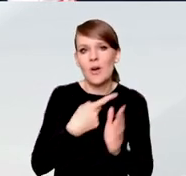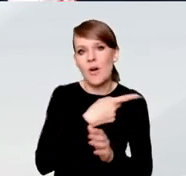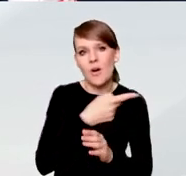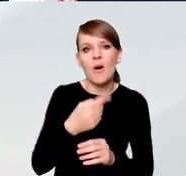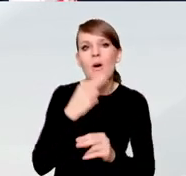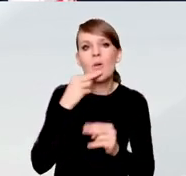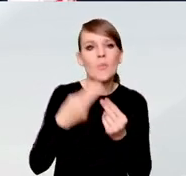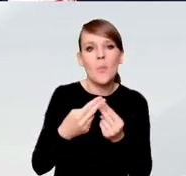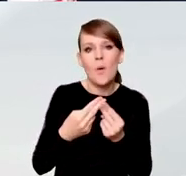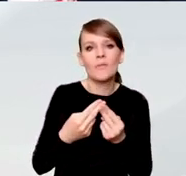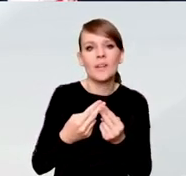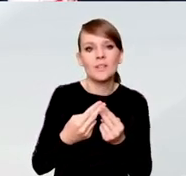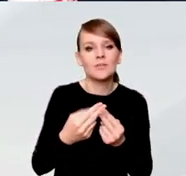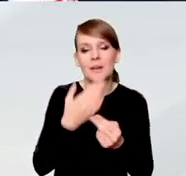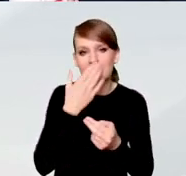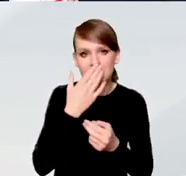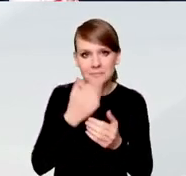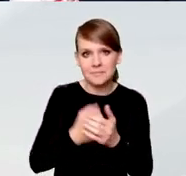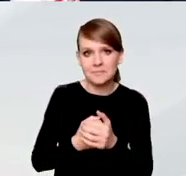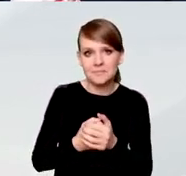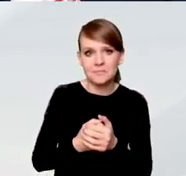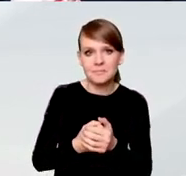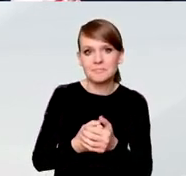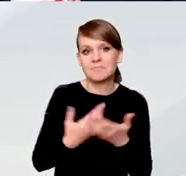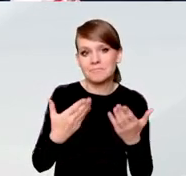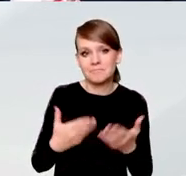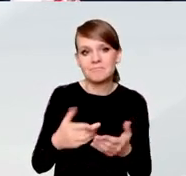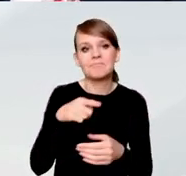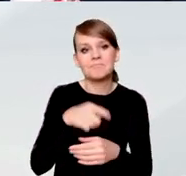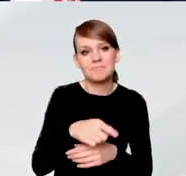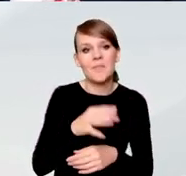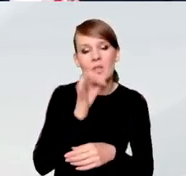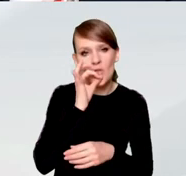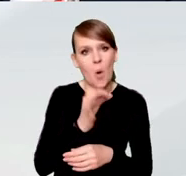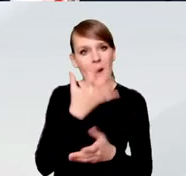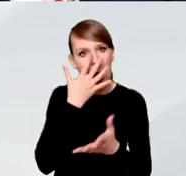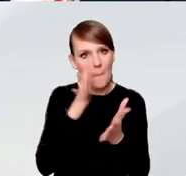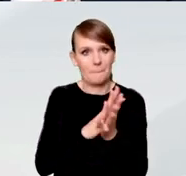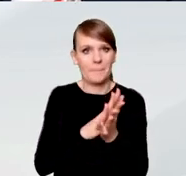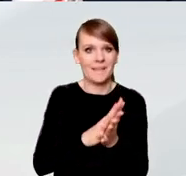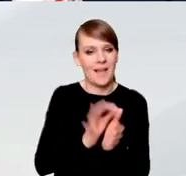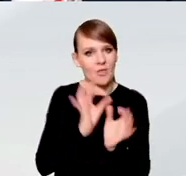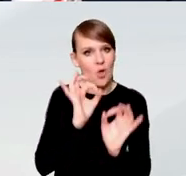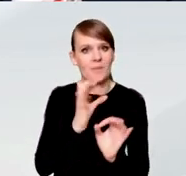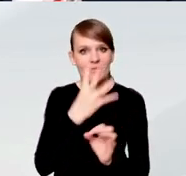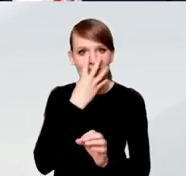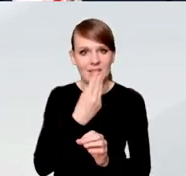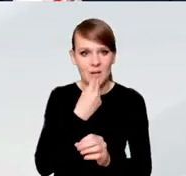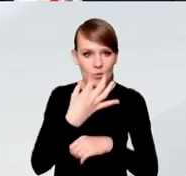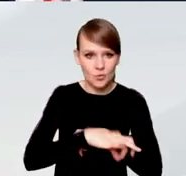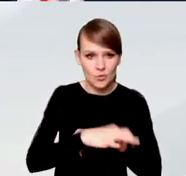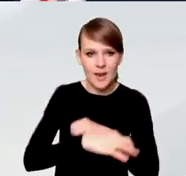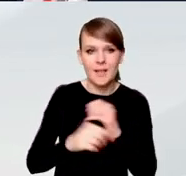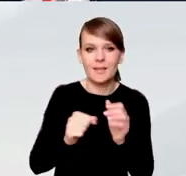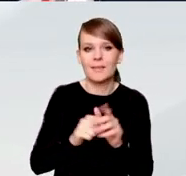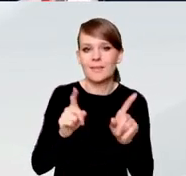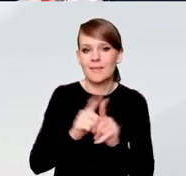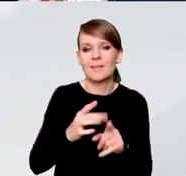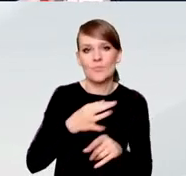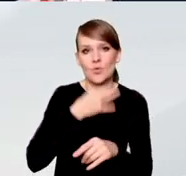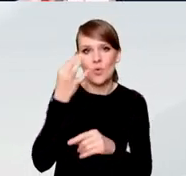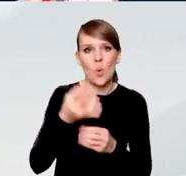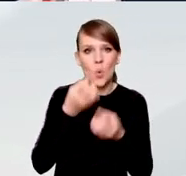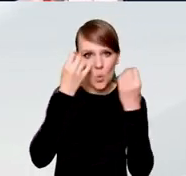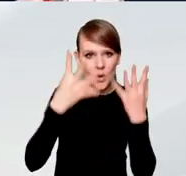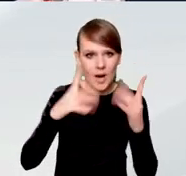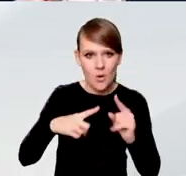podawali takie odpowiedzi jak budowa dobrej reputacji i wizerunku uczelni, wzrost kultury organizacyjnej, poprawa